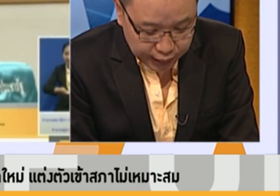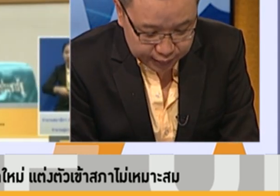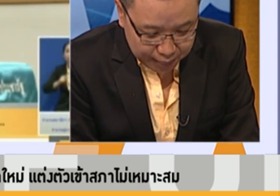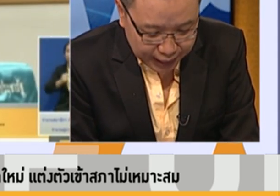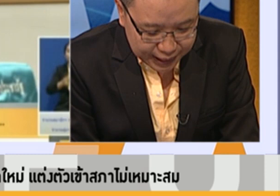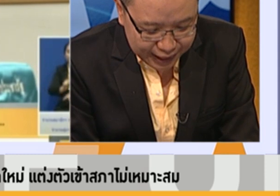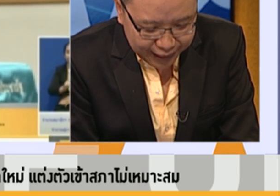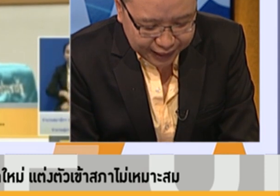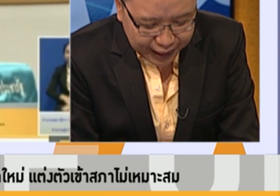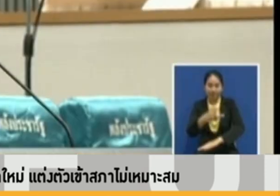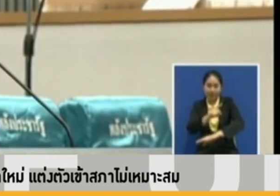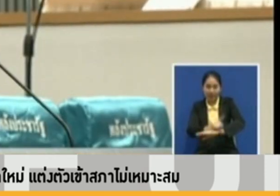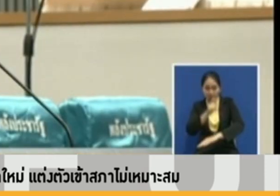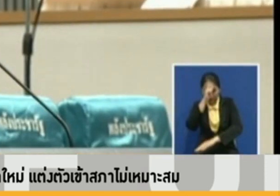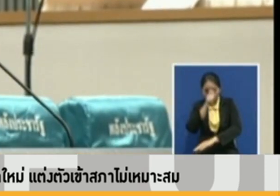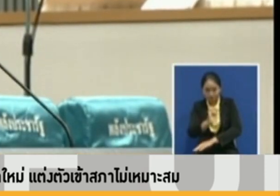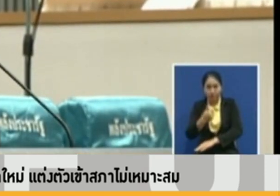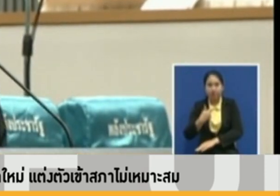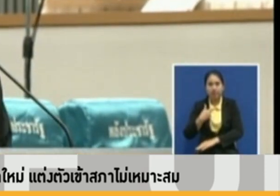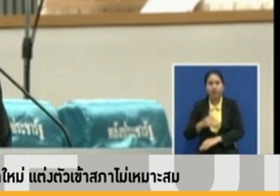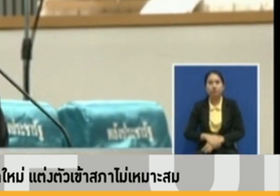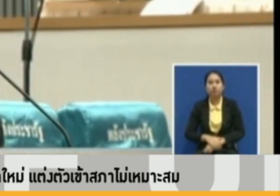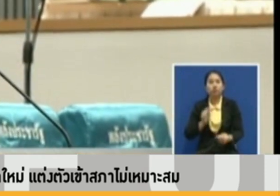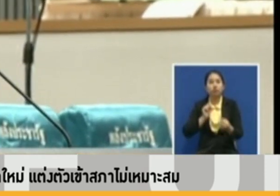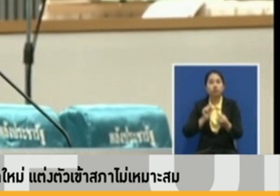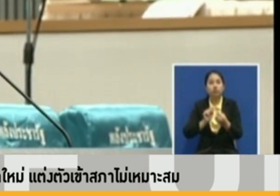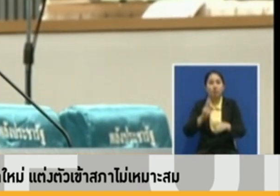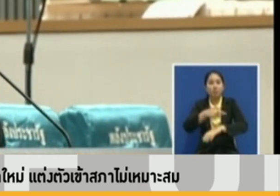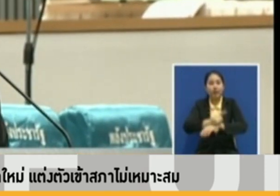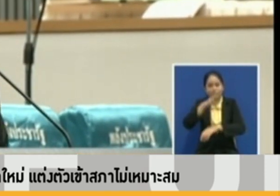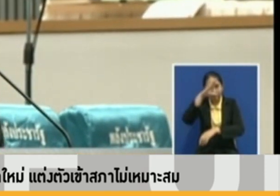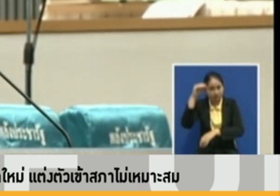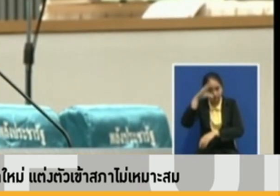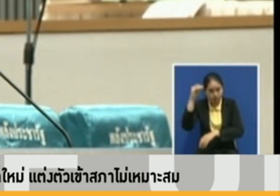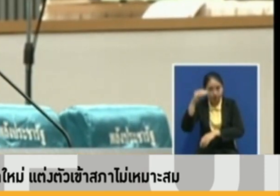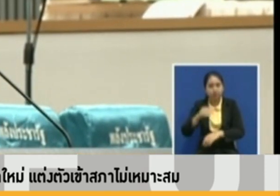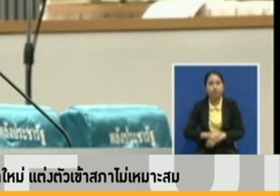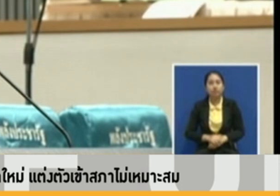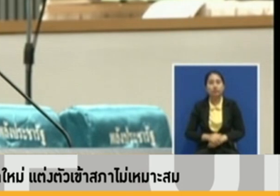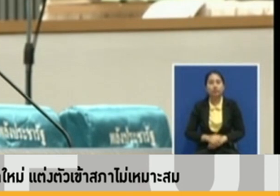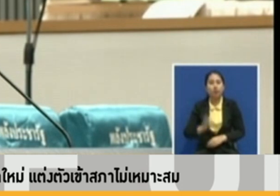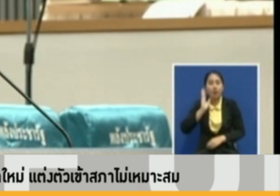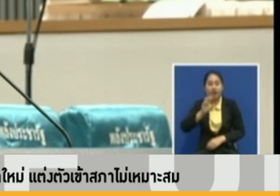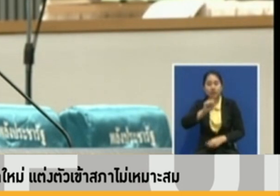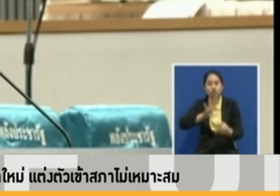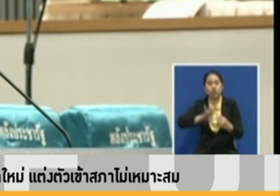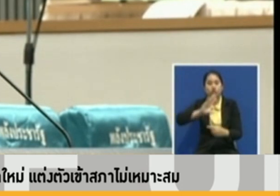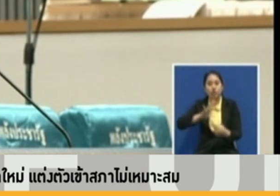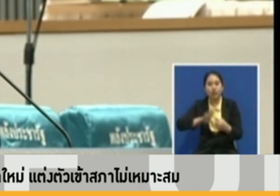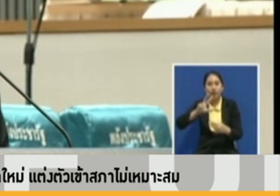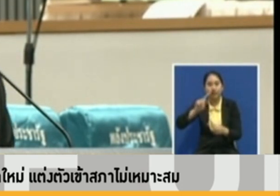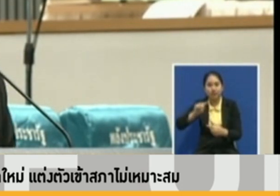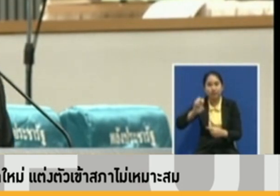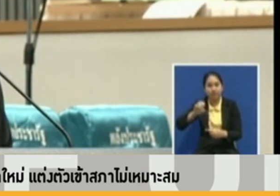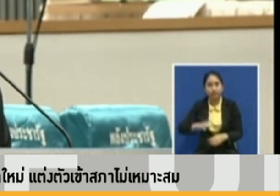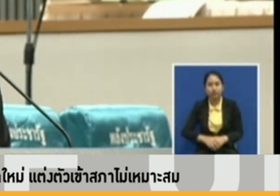กรชนะสิริรัตยากรสสบัญชีรายชื่อพรรคพลังประชารัฐเมื่อวานก็หยิบเรื่องไม่ผูกไทย สสชายไม่ผูก